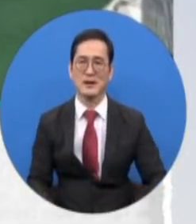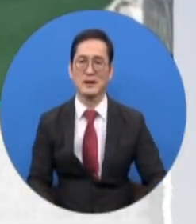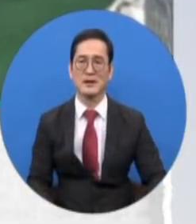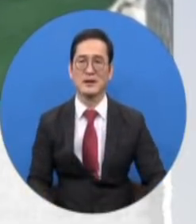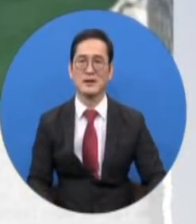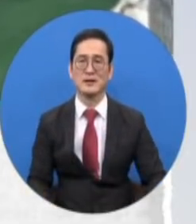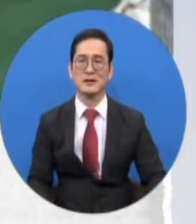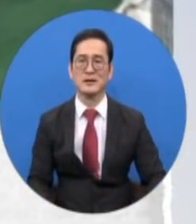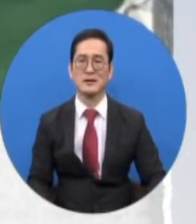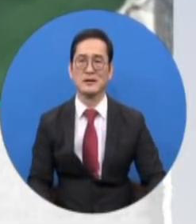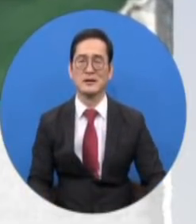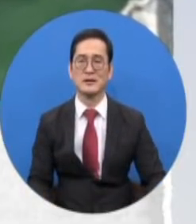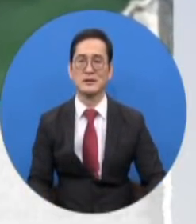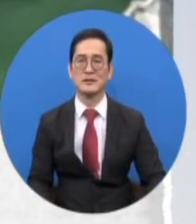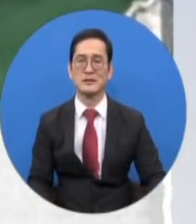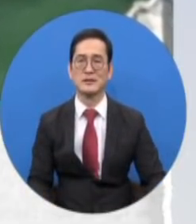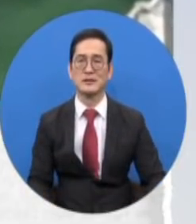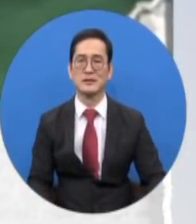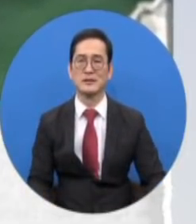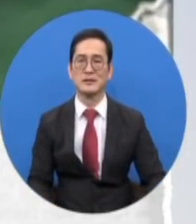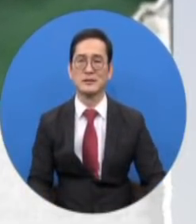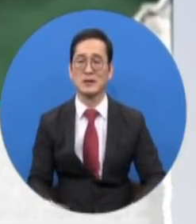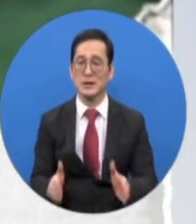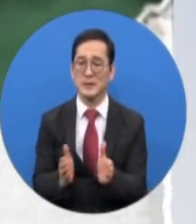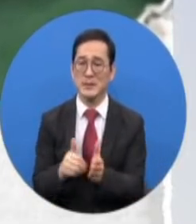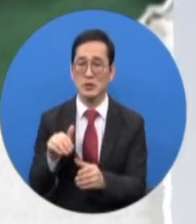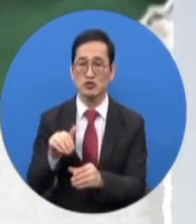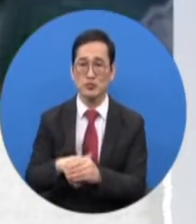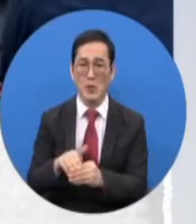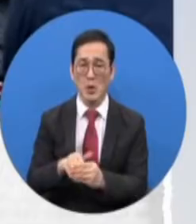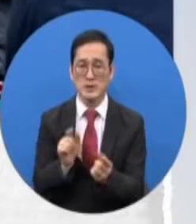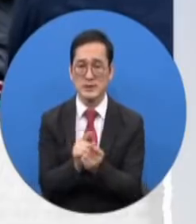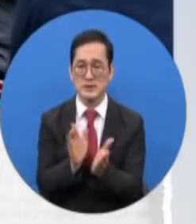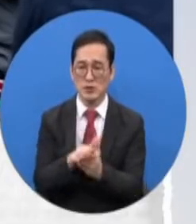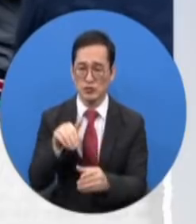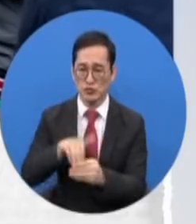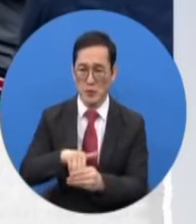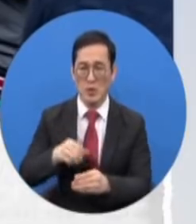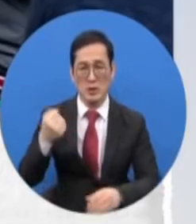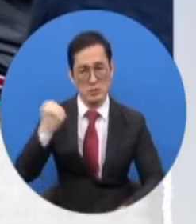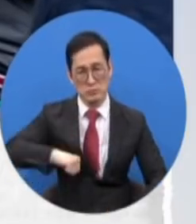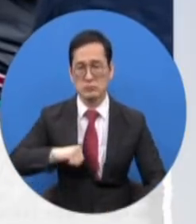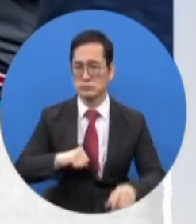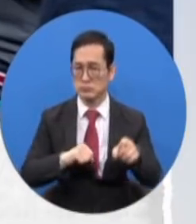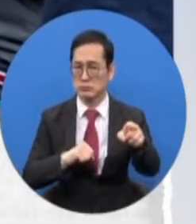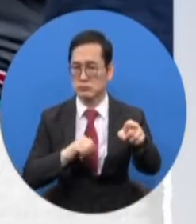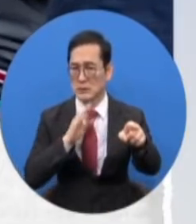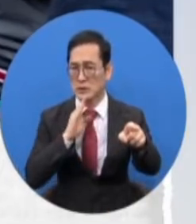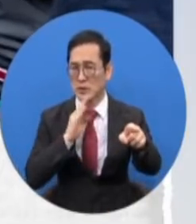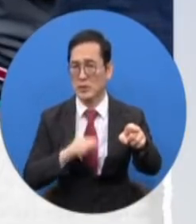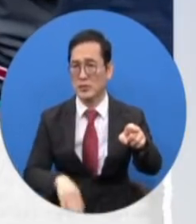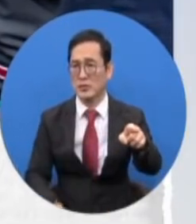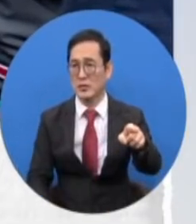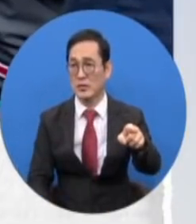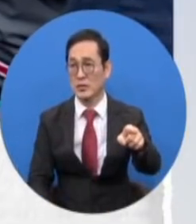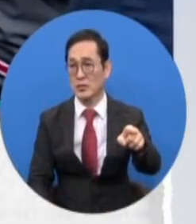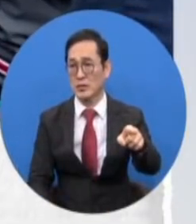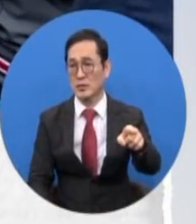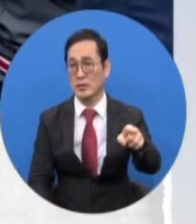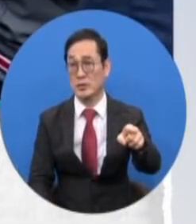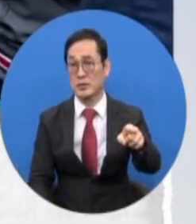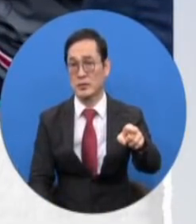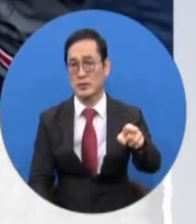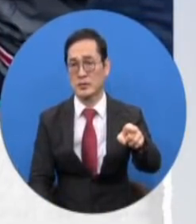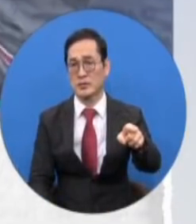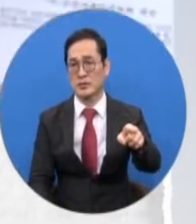격리자 사전 투표 과정에서 비밀 투표, 직접 투표의 원칙을 위배했습니다. 이에 대해서는 더 이상 변명의 여지가 없습니다.